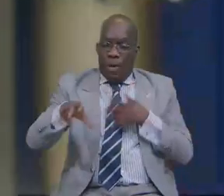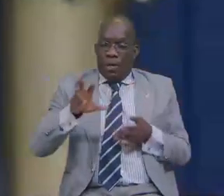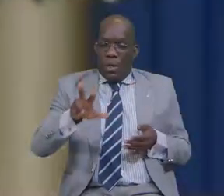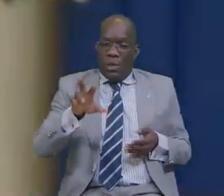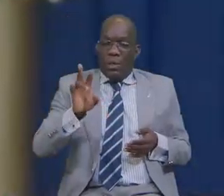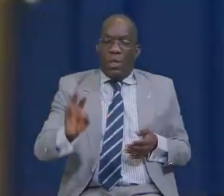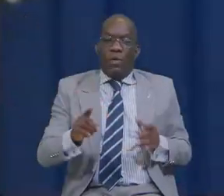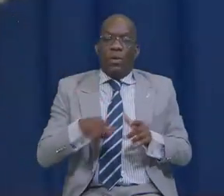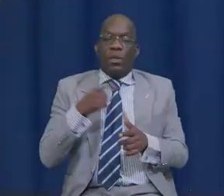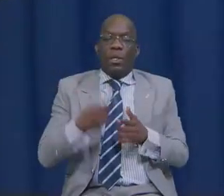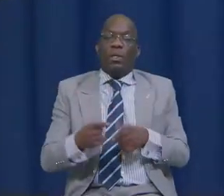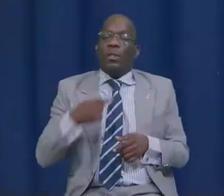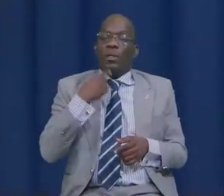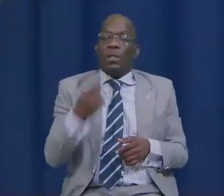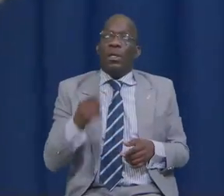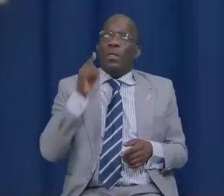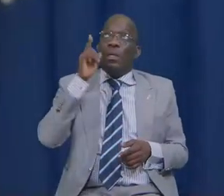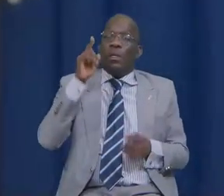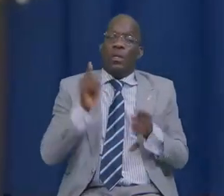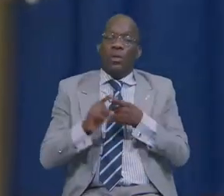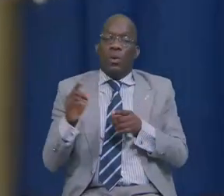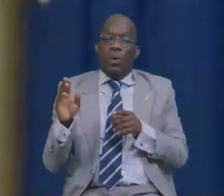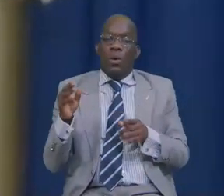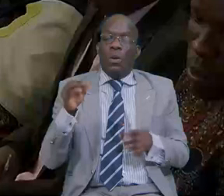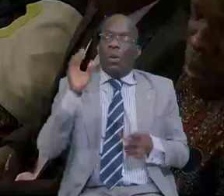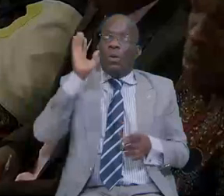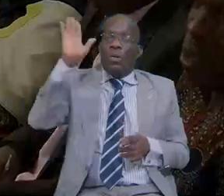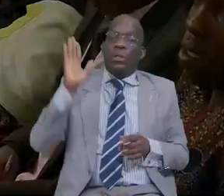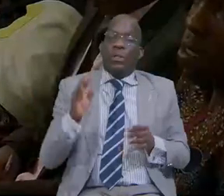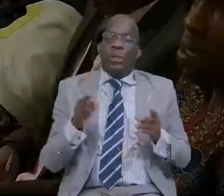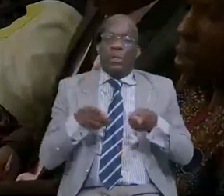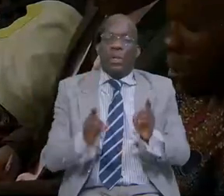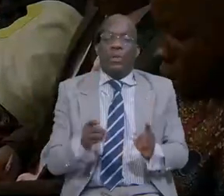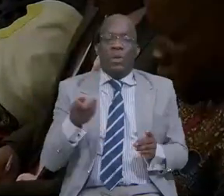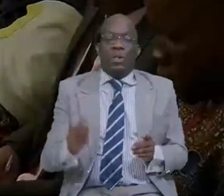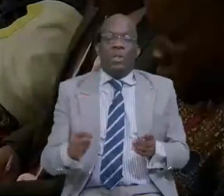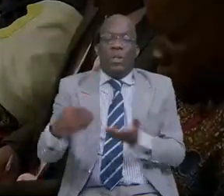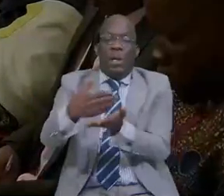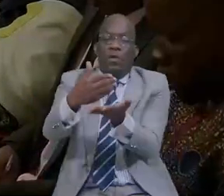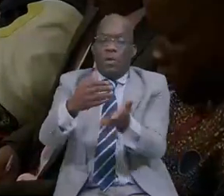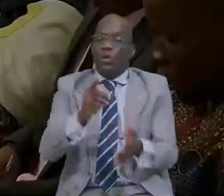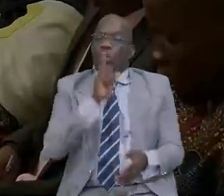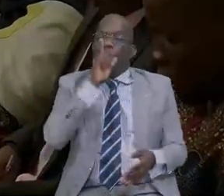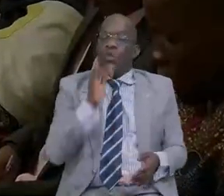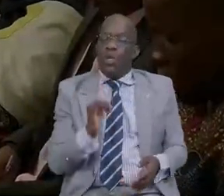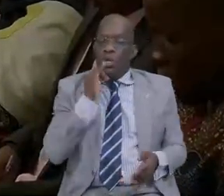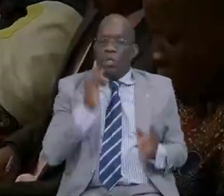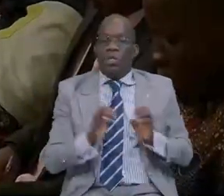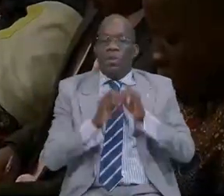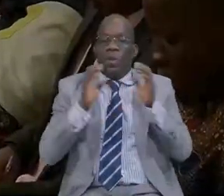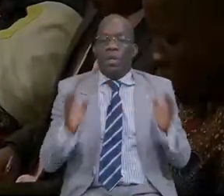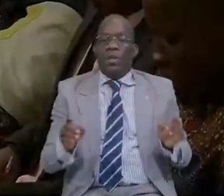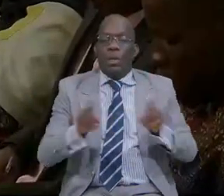37. Alors il dit à ses disciples, la moisson est grande, mais il y a peu